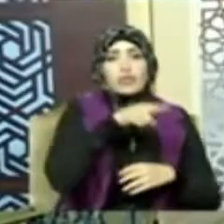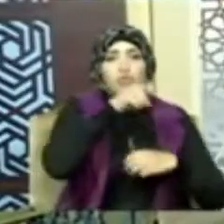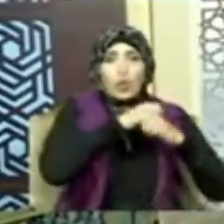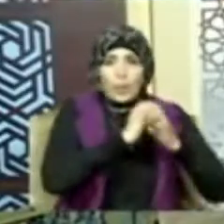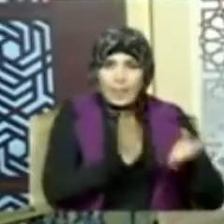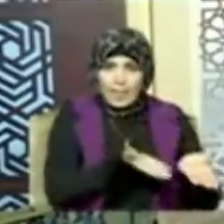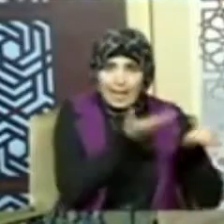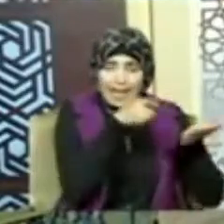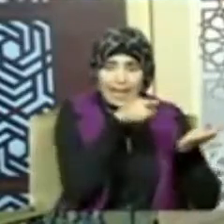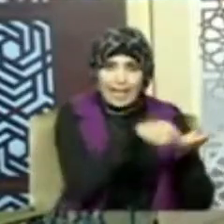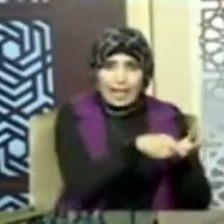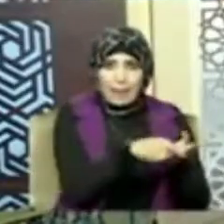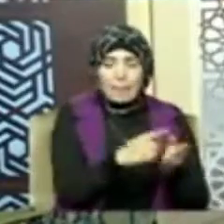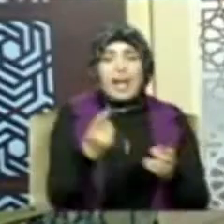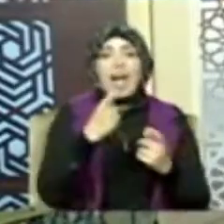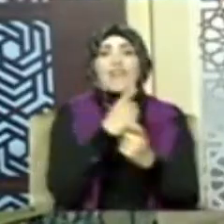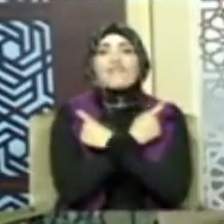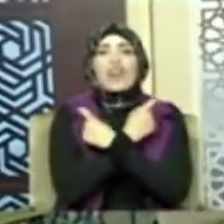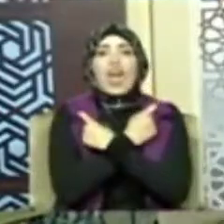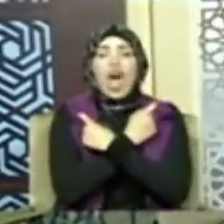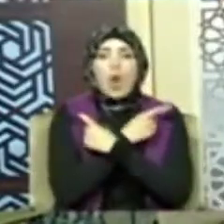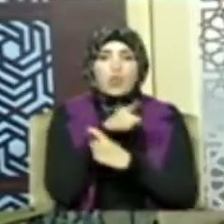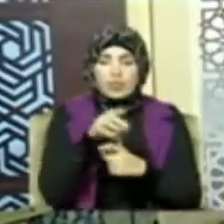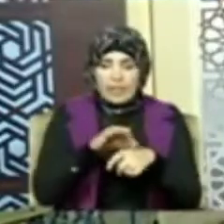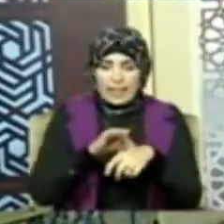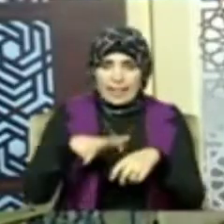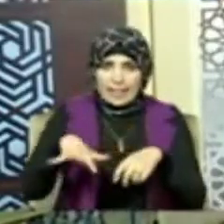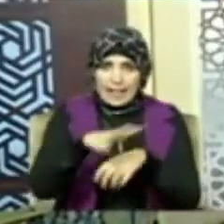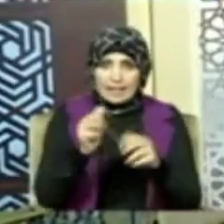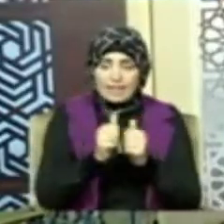أدخلوا آل فرعون أشد العذاب.